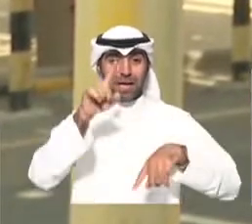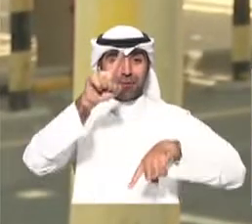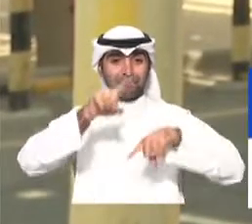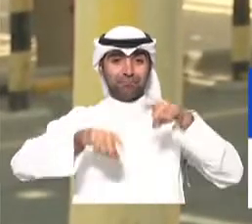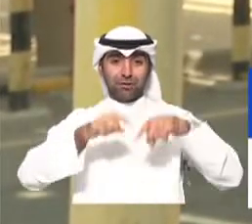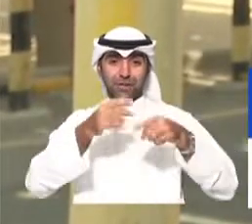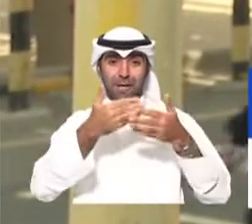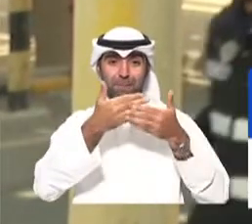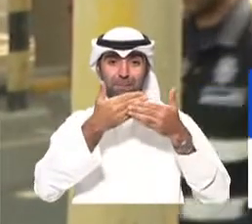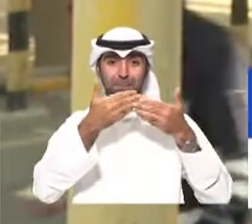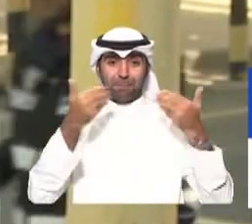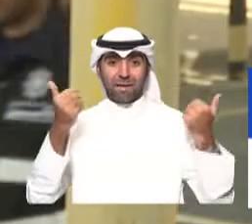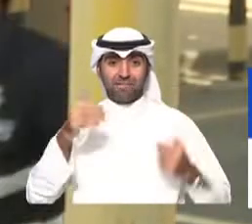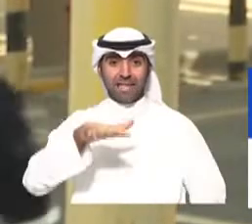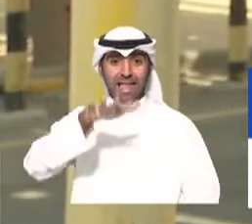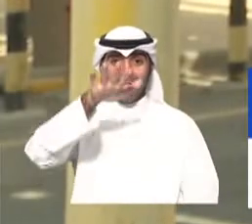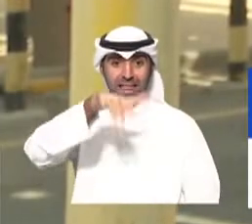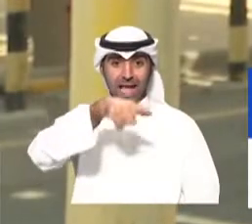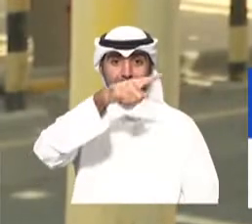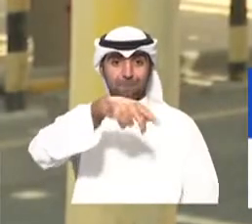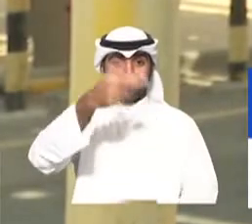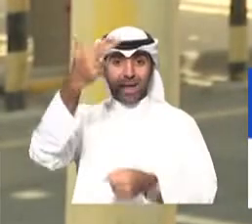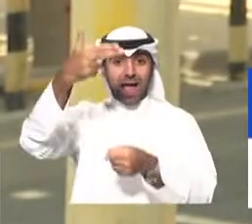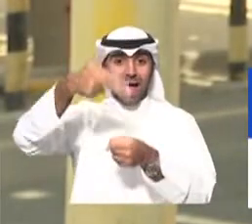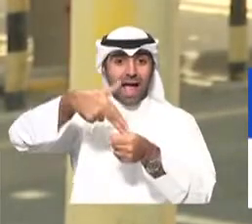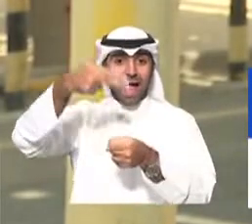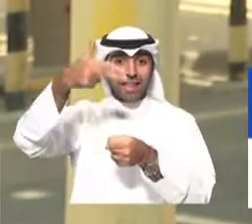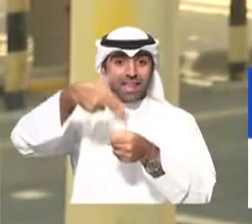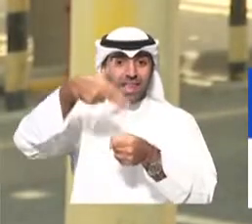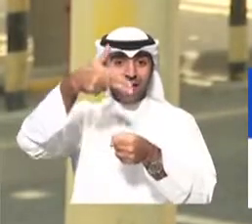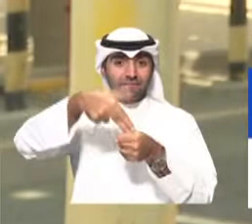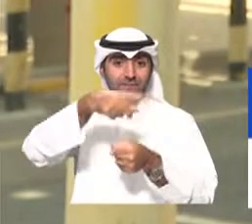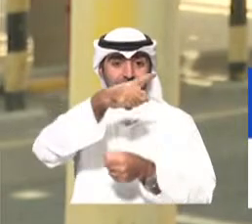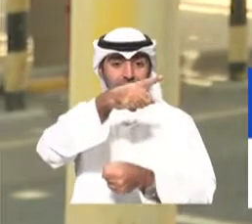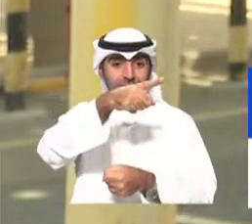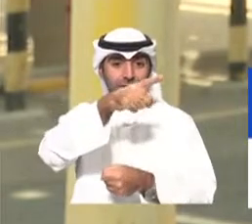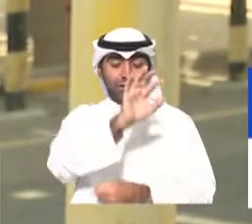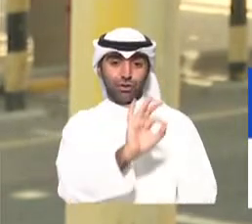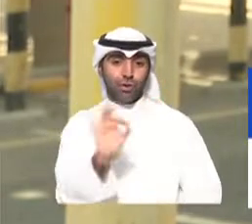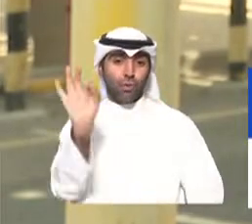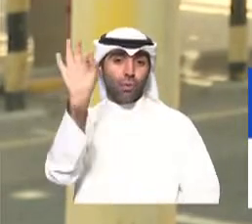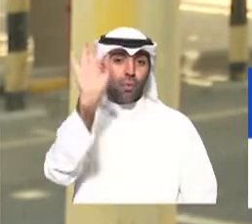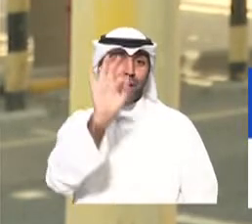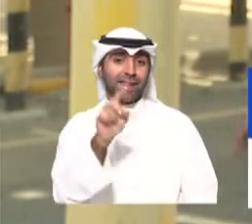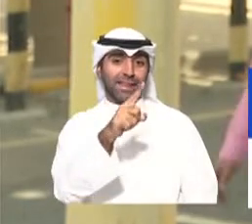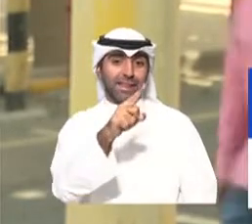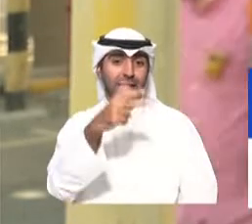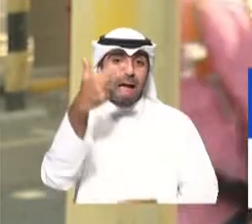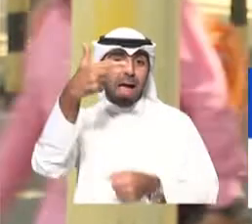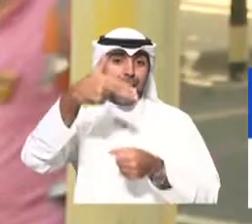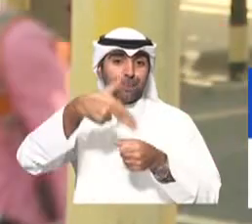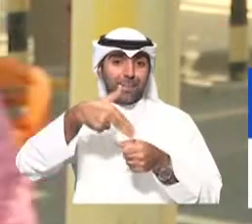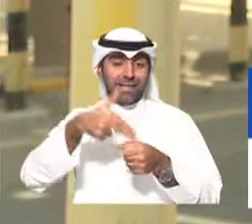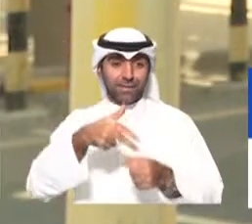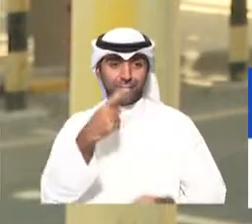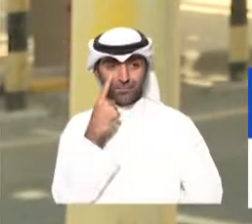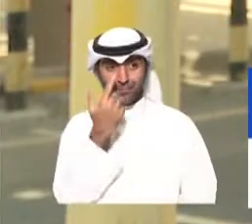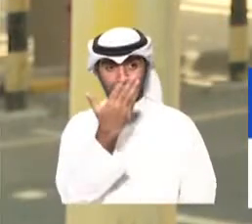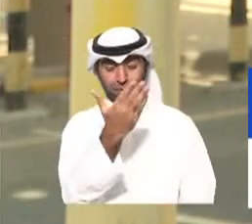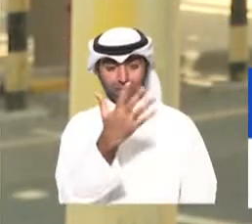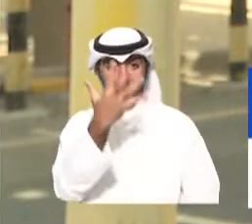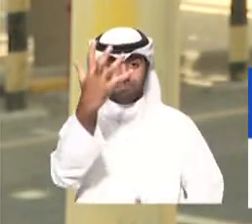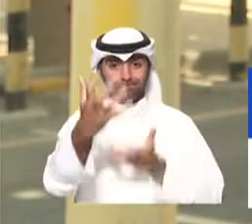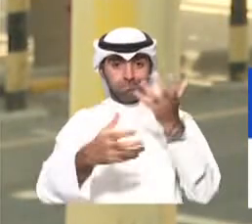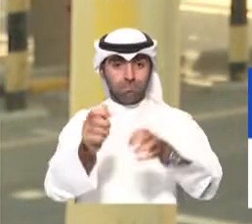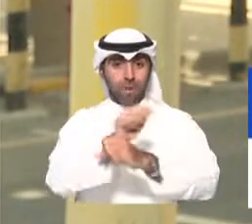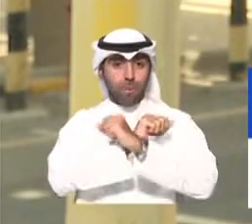وحدة من الضغط العالي جدا وخطرة جدا، لكن الحمد لله الله لطف أن كان الانفجار محدود